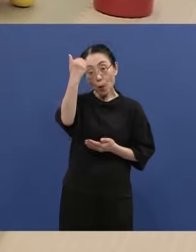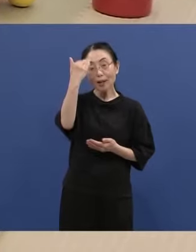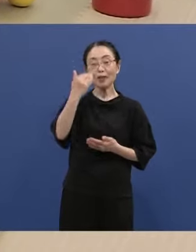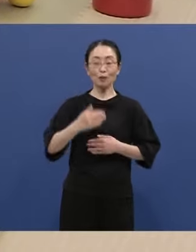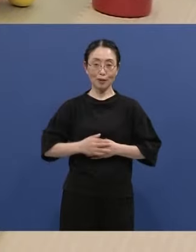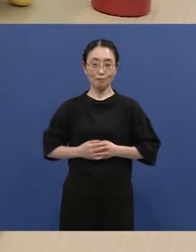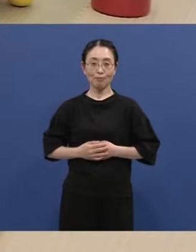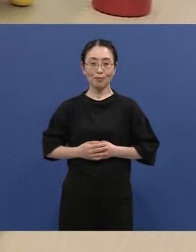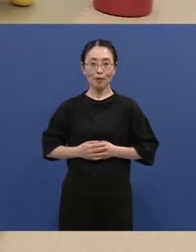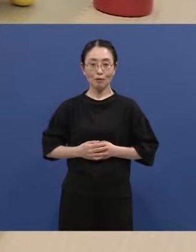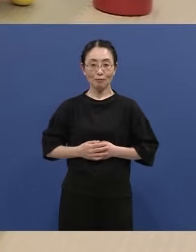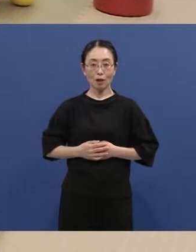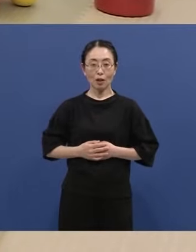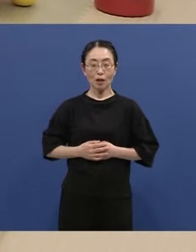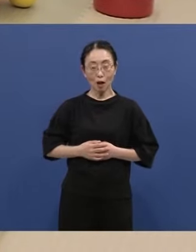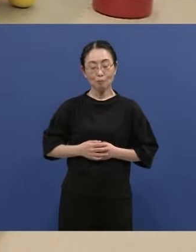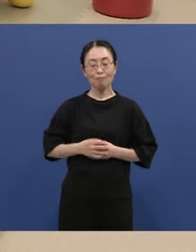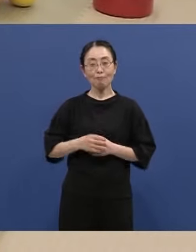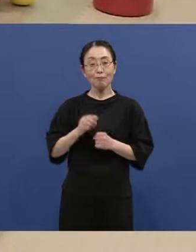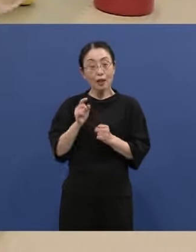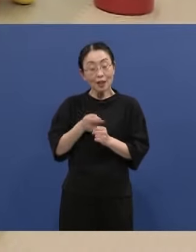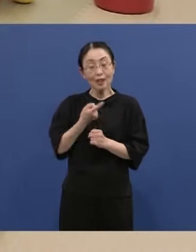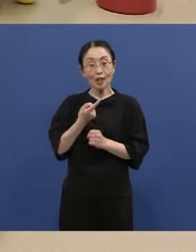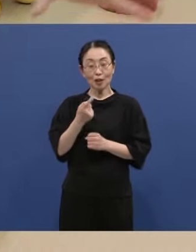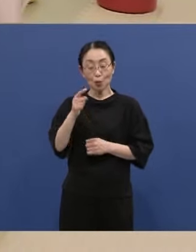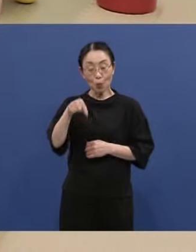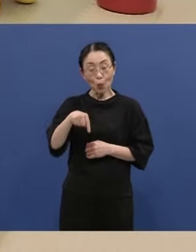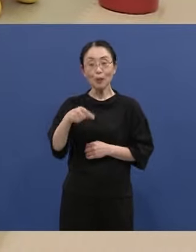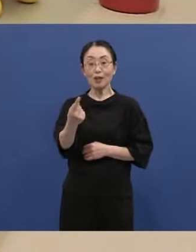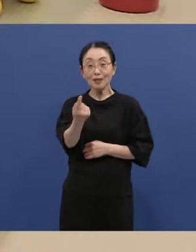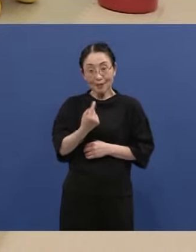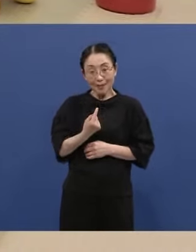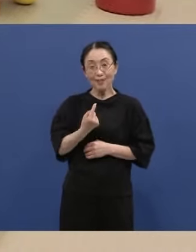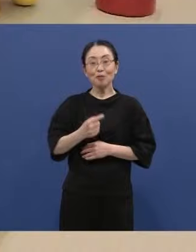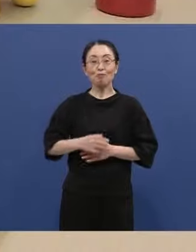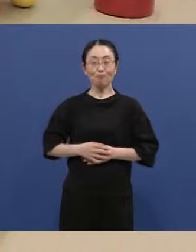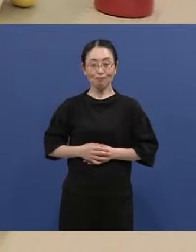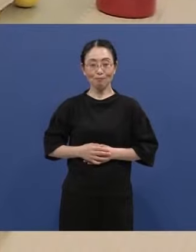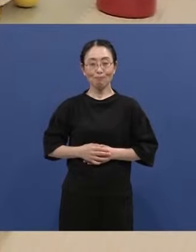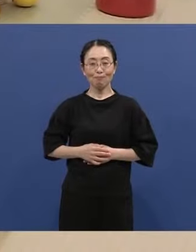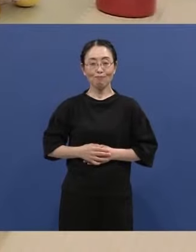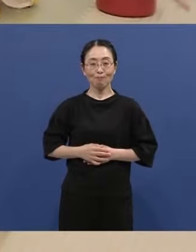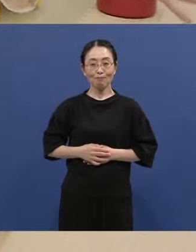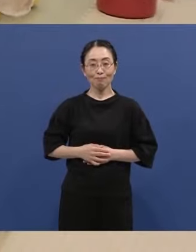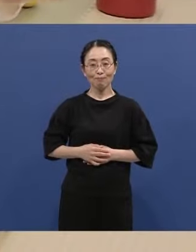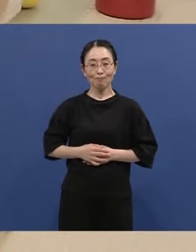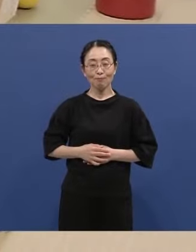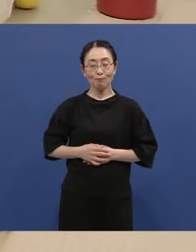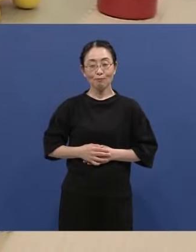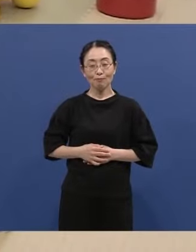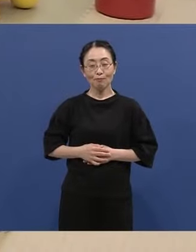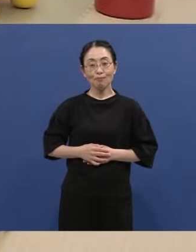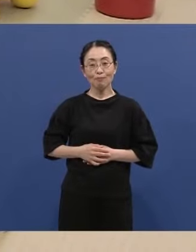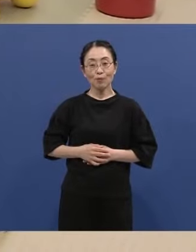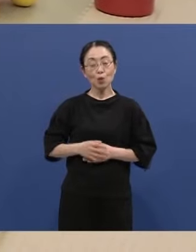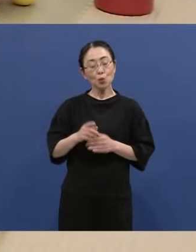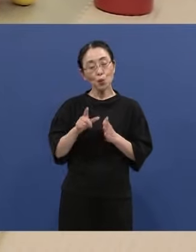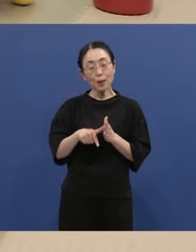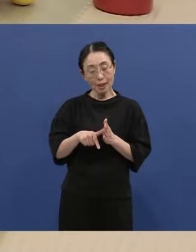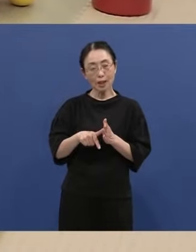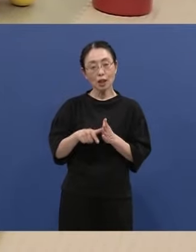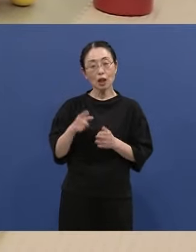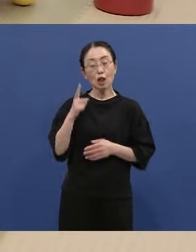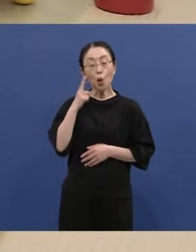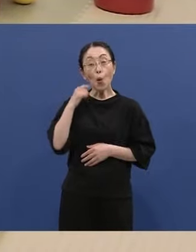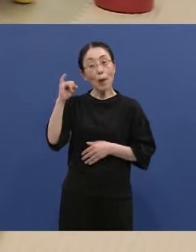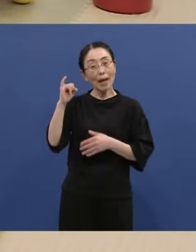で腸の機内入ったみたいな感じで、それでその時にいろいろママと